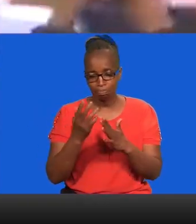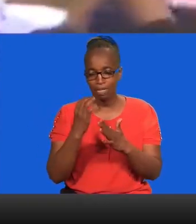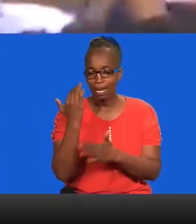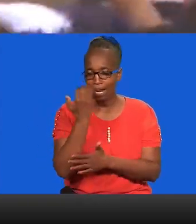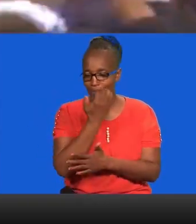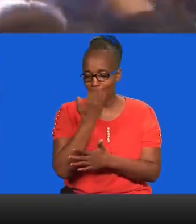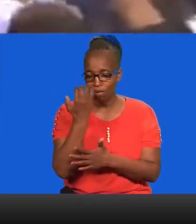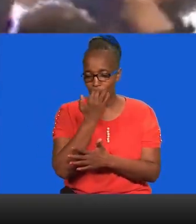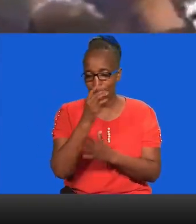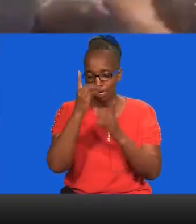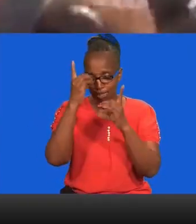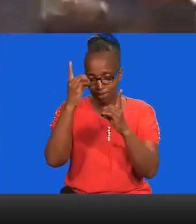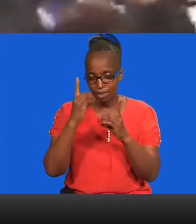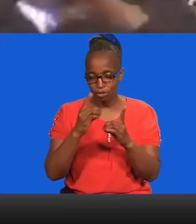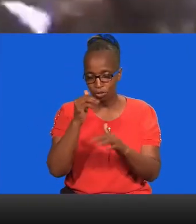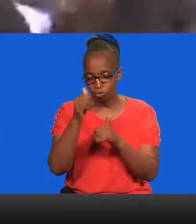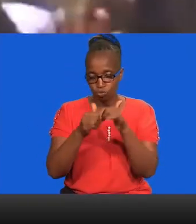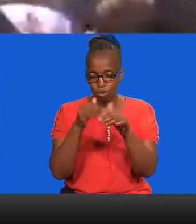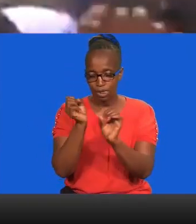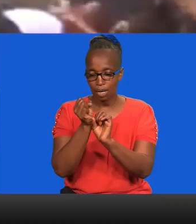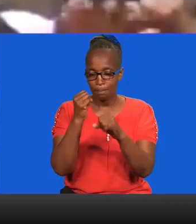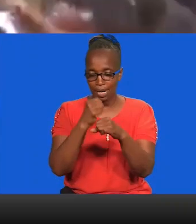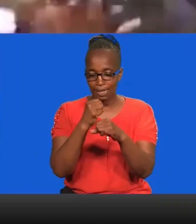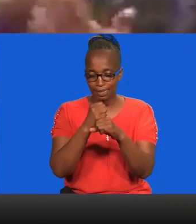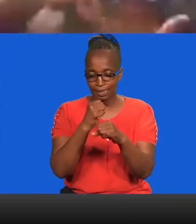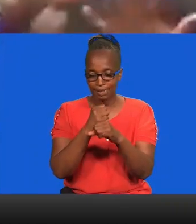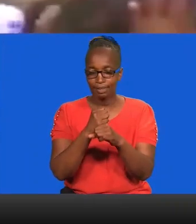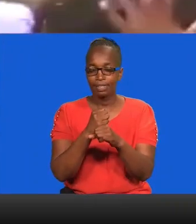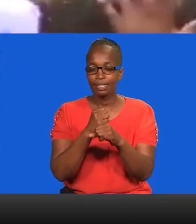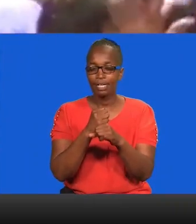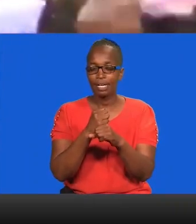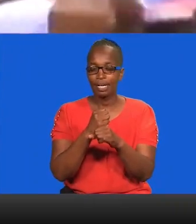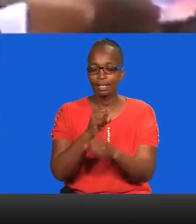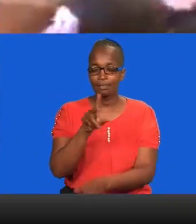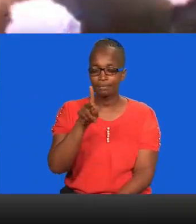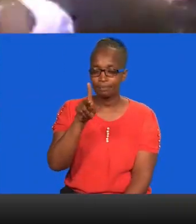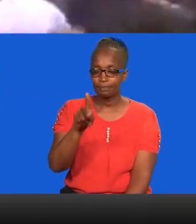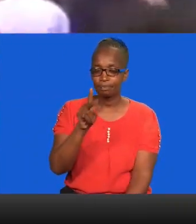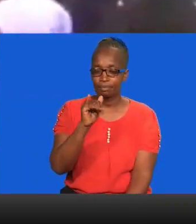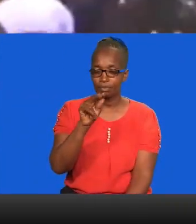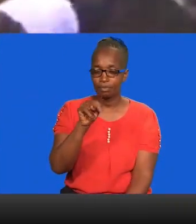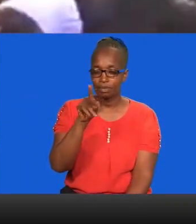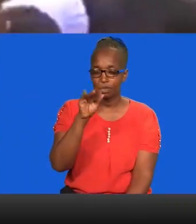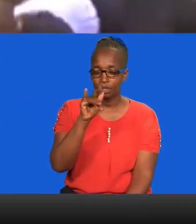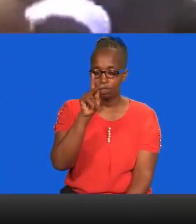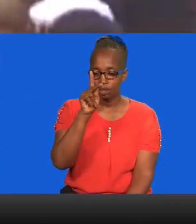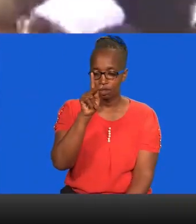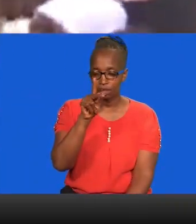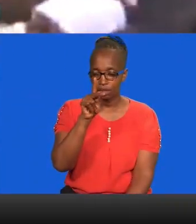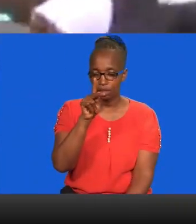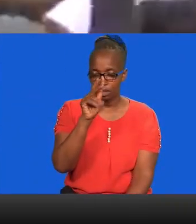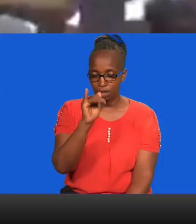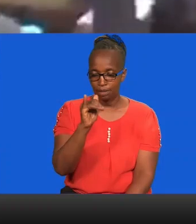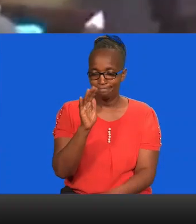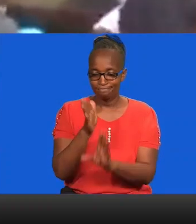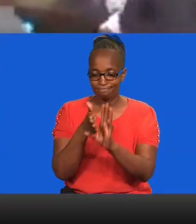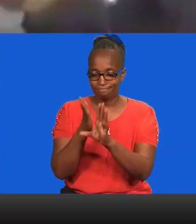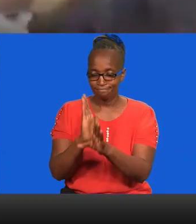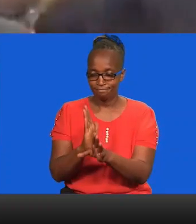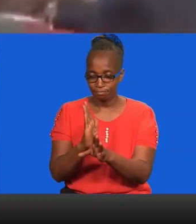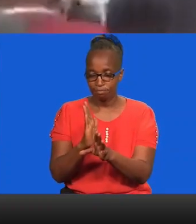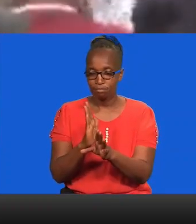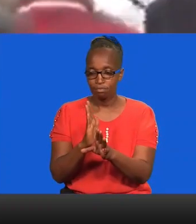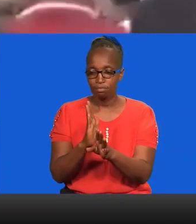Kindiki alipigiwa upatu sana kuwa mgombea mwenza wa Rais William Ruto katika uchaguzi uliopita, ila Rais